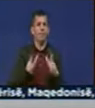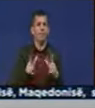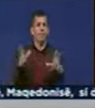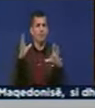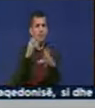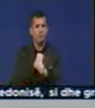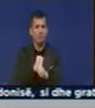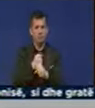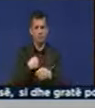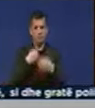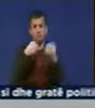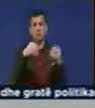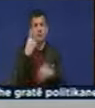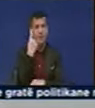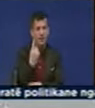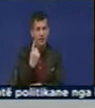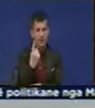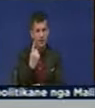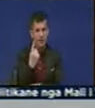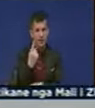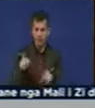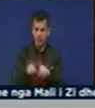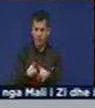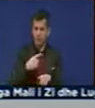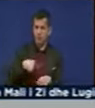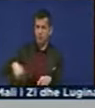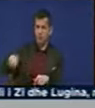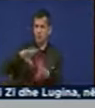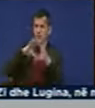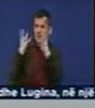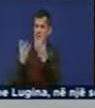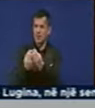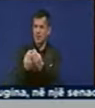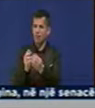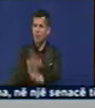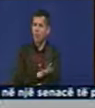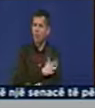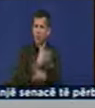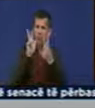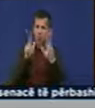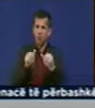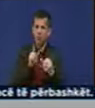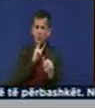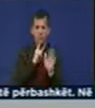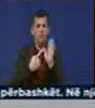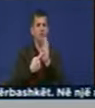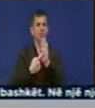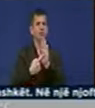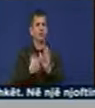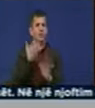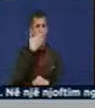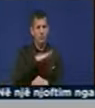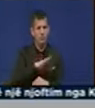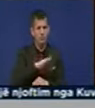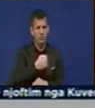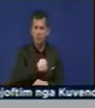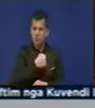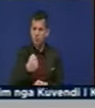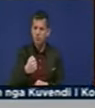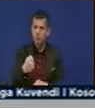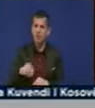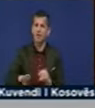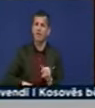me një porosi që ashtu sikur ne të gjitha që jemi inkurajuar dhe frymzuar nga shembujt të suksesshëm të guximit të femrave